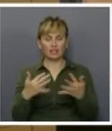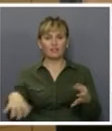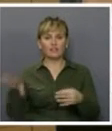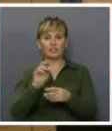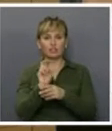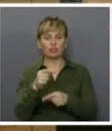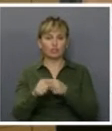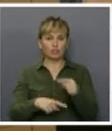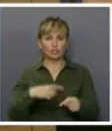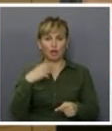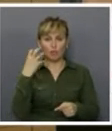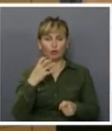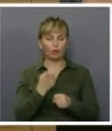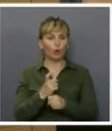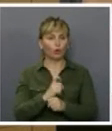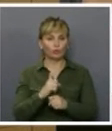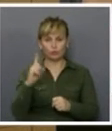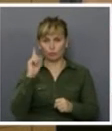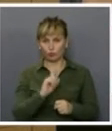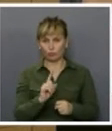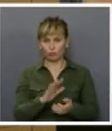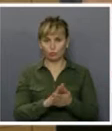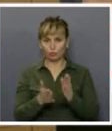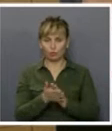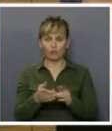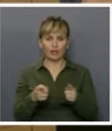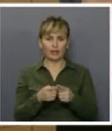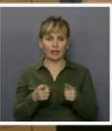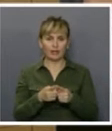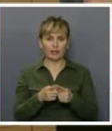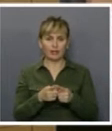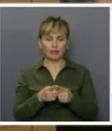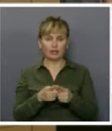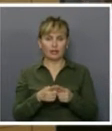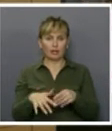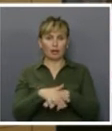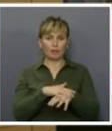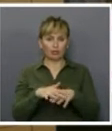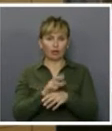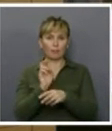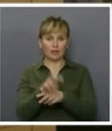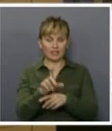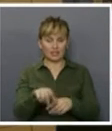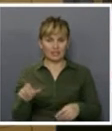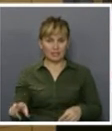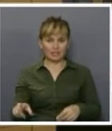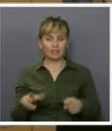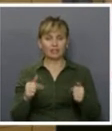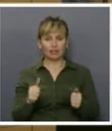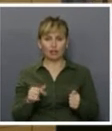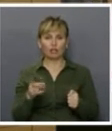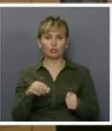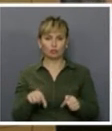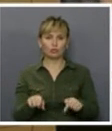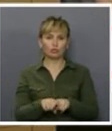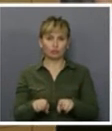через Апорт, потому что очень удобные условия аренды. Поток, вы имеете в виду поток посетителей? Да. Да, но вот здесь вот тоже